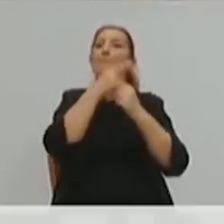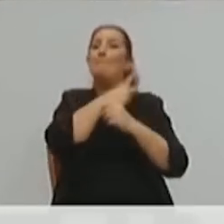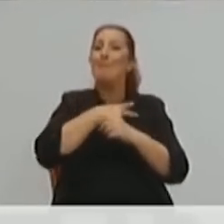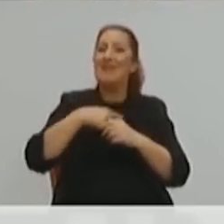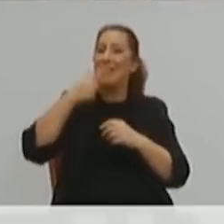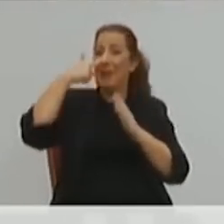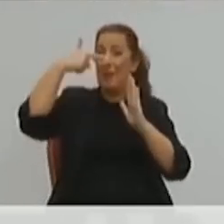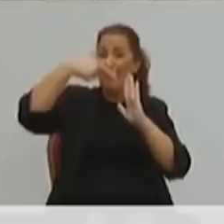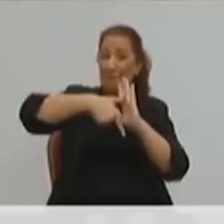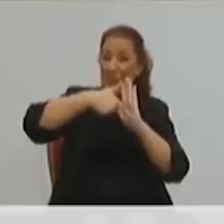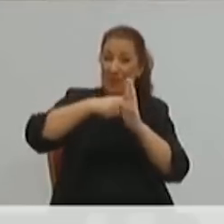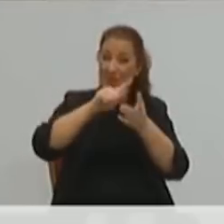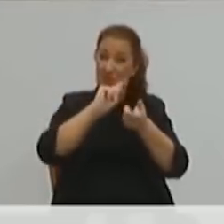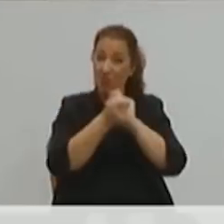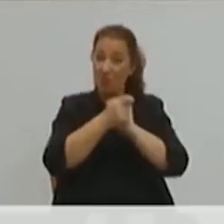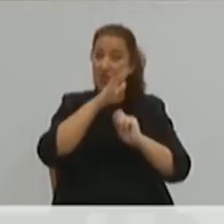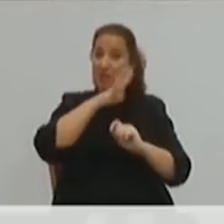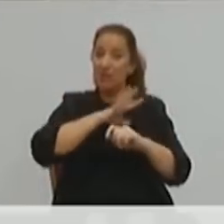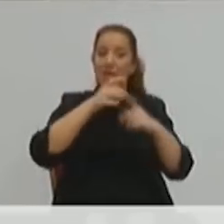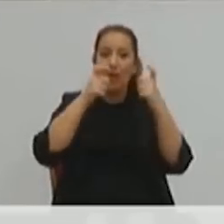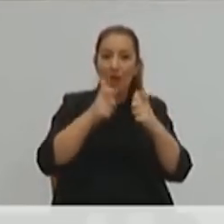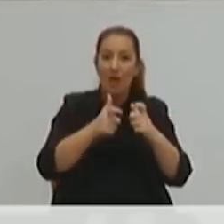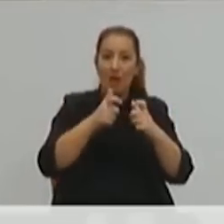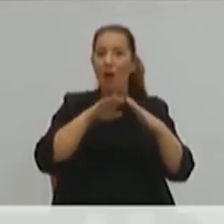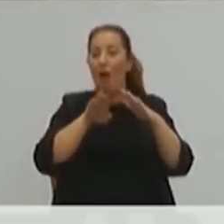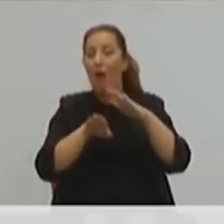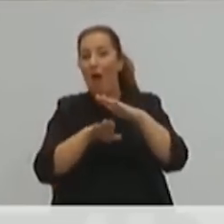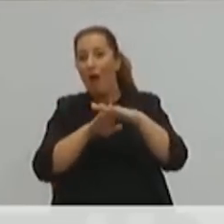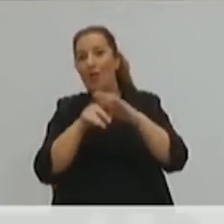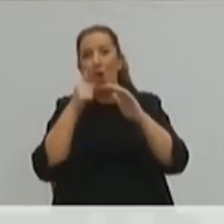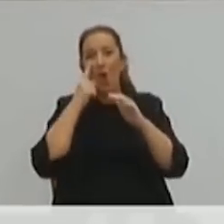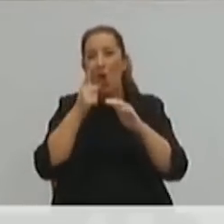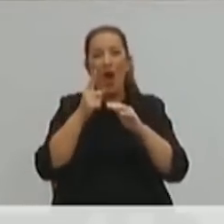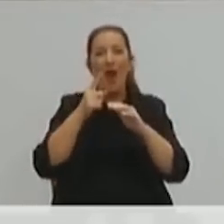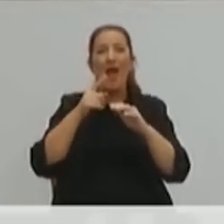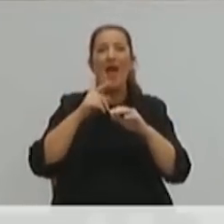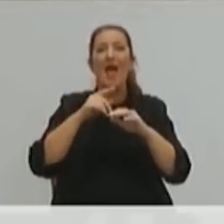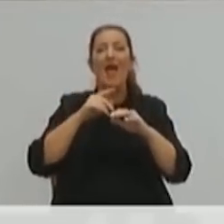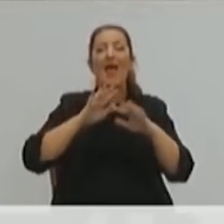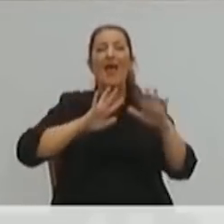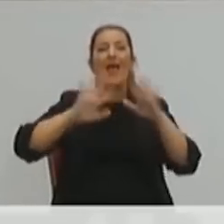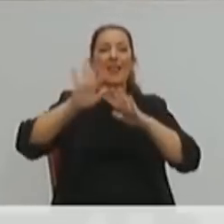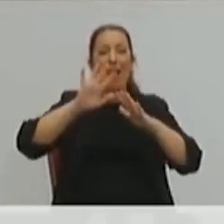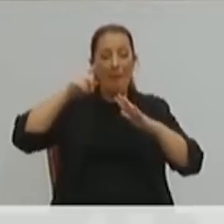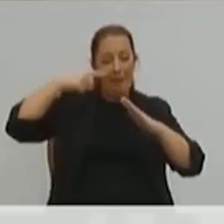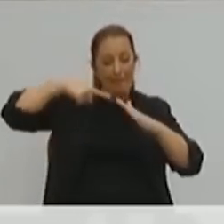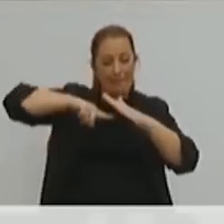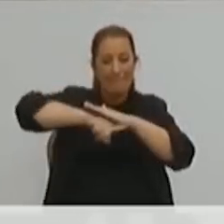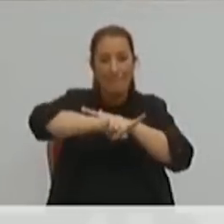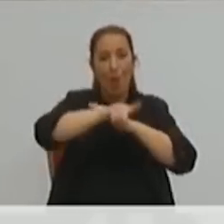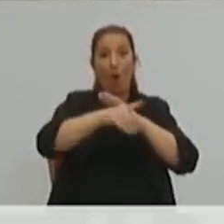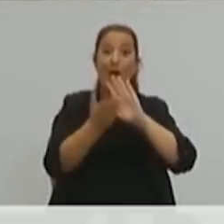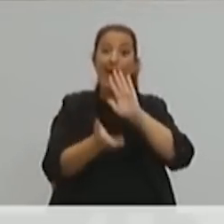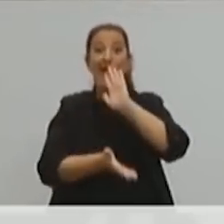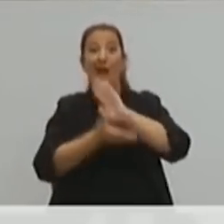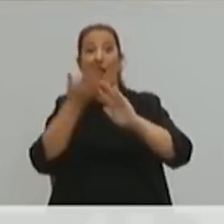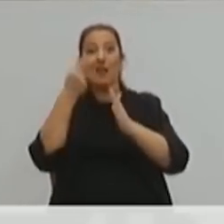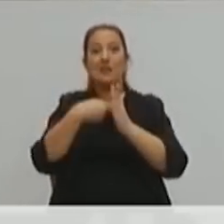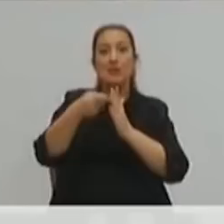akaryakıt istasyonunu çevirmek istediği yerin altında bulunan fay hattını kaldırın dese onda da sorun yok, onu da